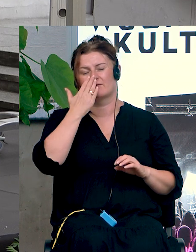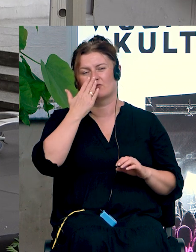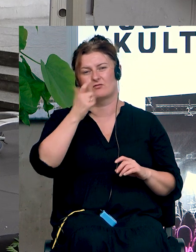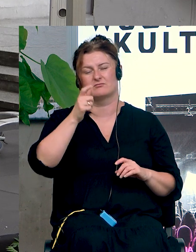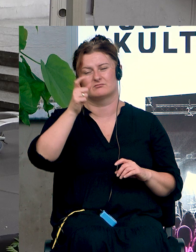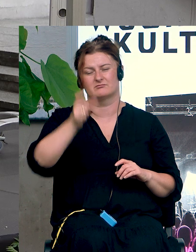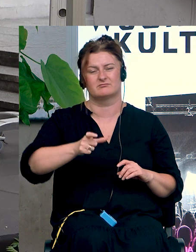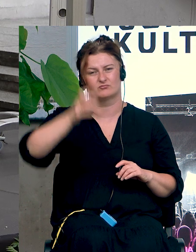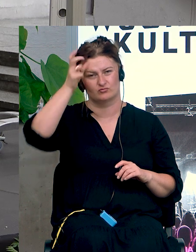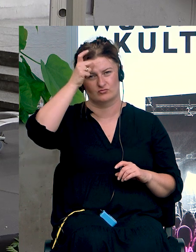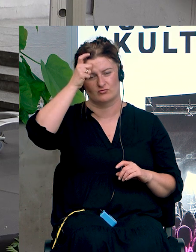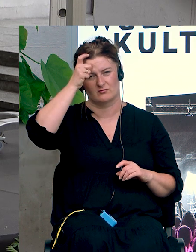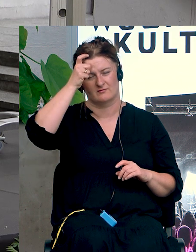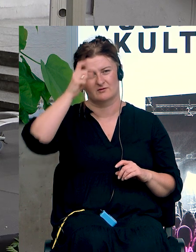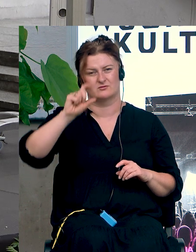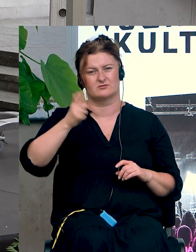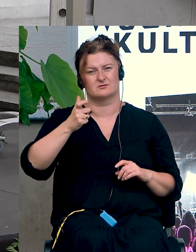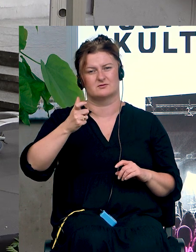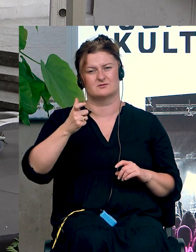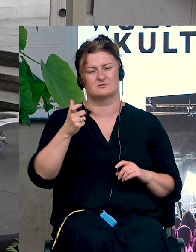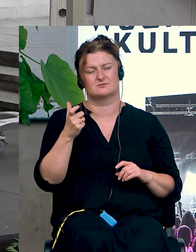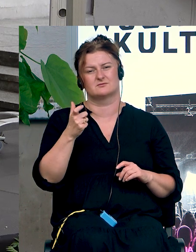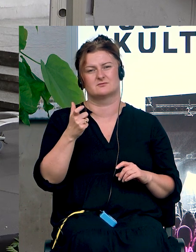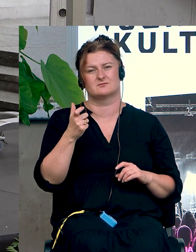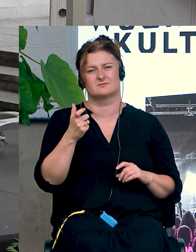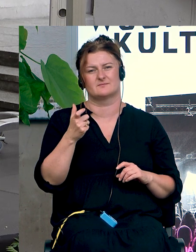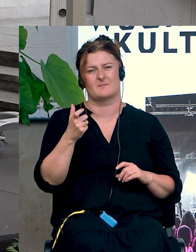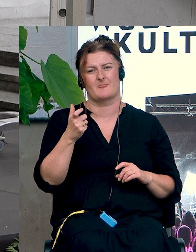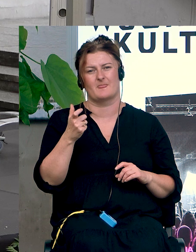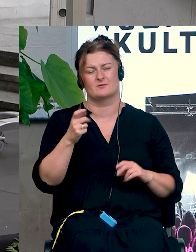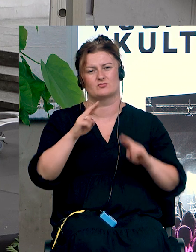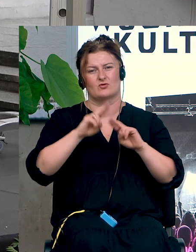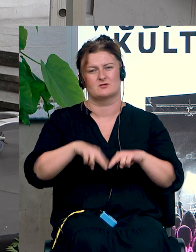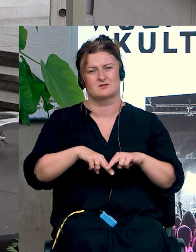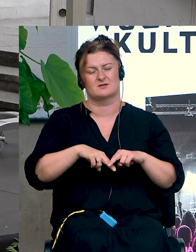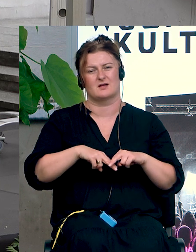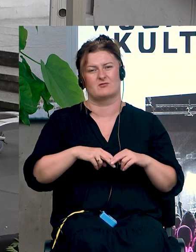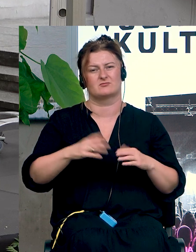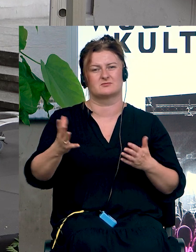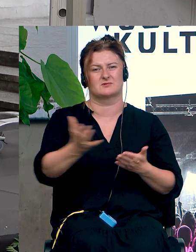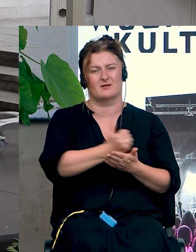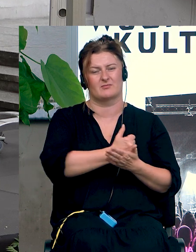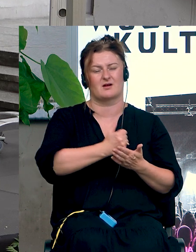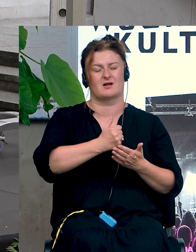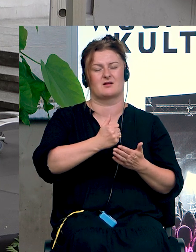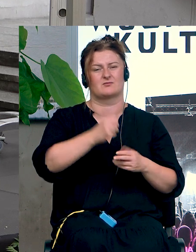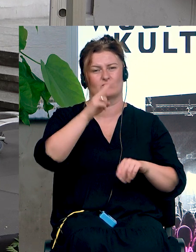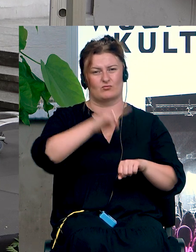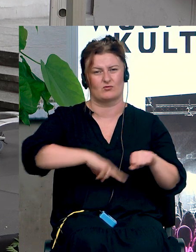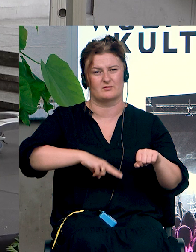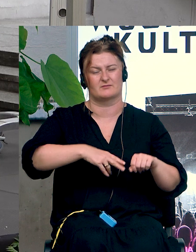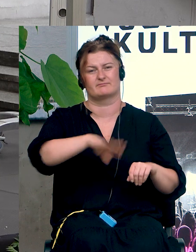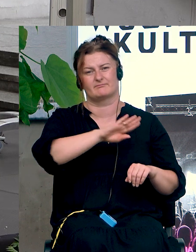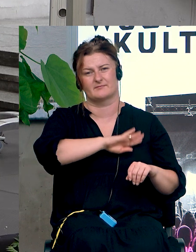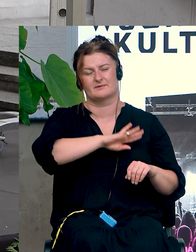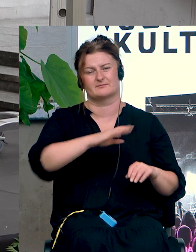протизаконні, протиправні речі, забрали в поліцію, але там, на жаль, з ним так повелися, що він помер. І